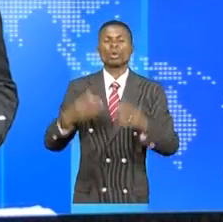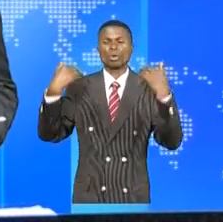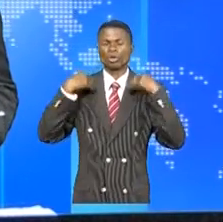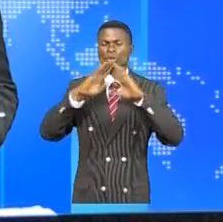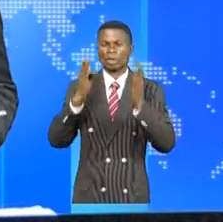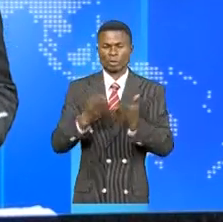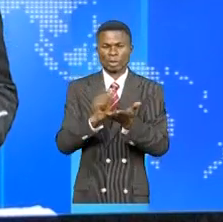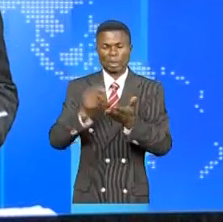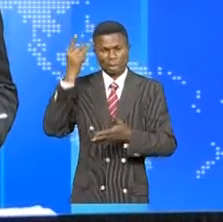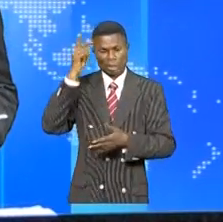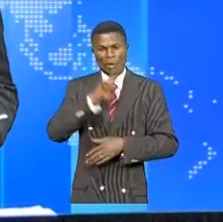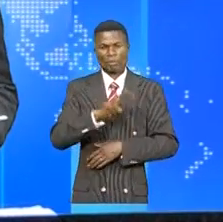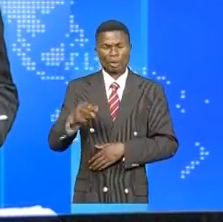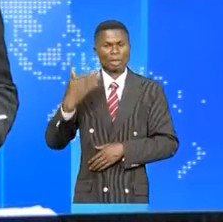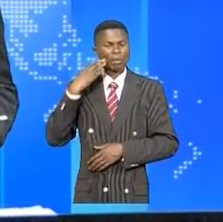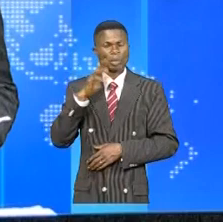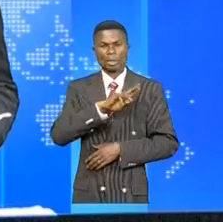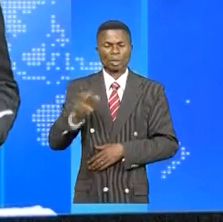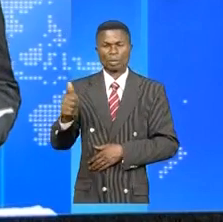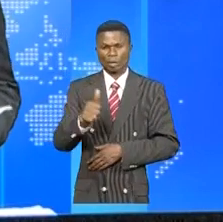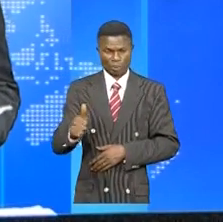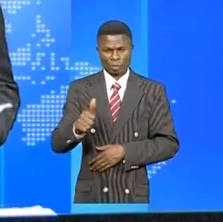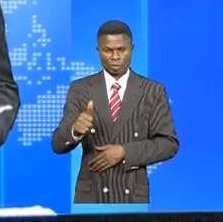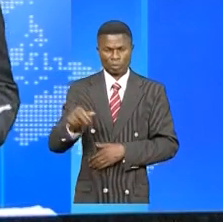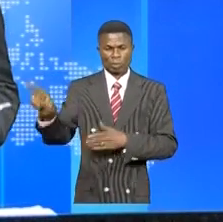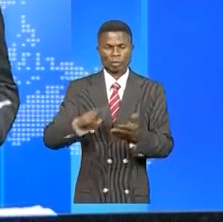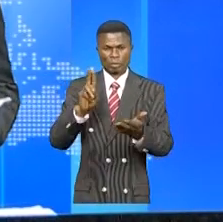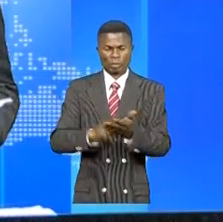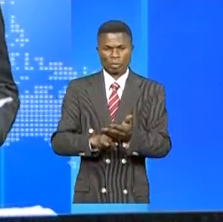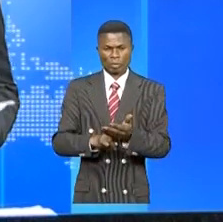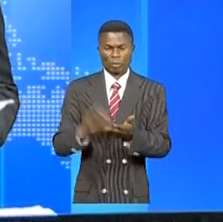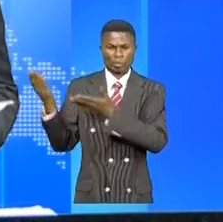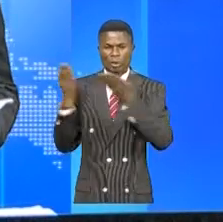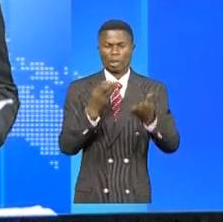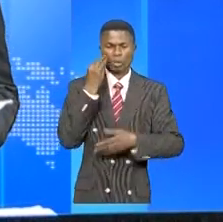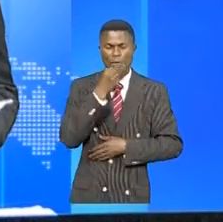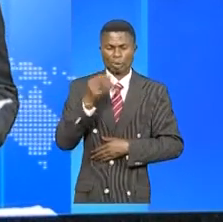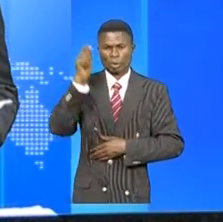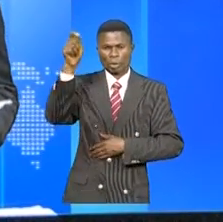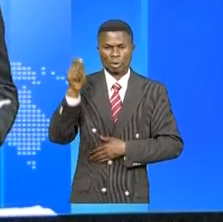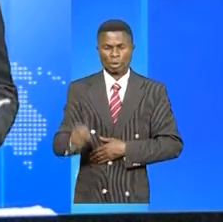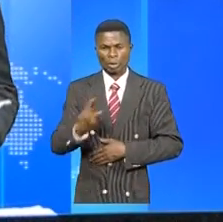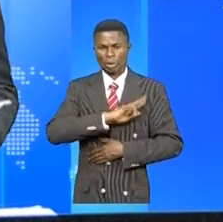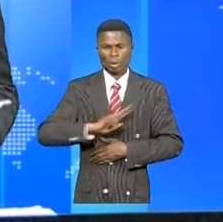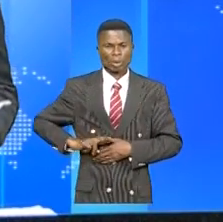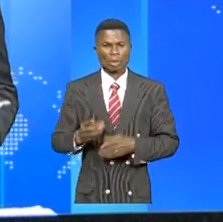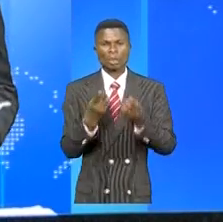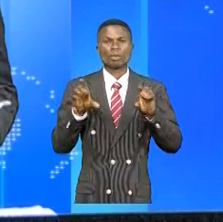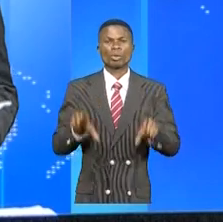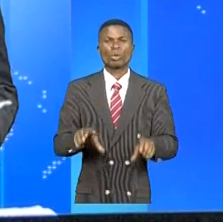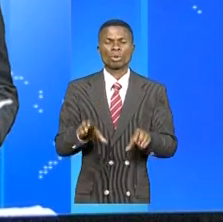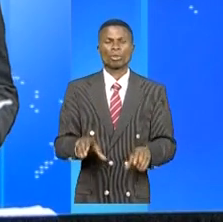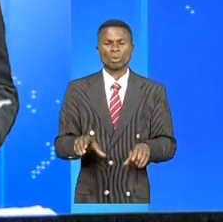fait à Kinshasa le 22 mars 2021, signé par le porte-parole des forces armées de la République démocratique du